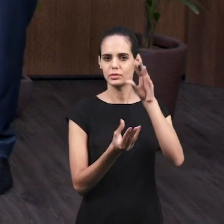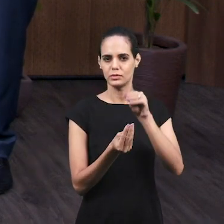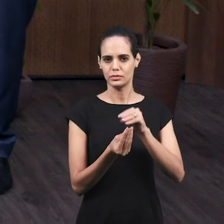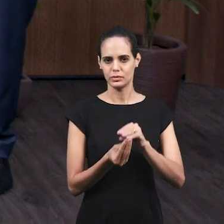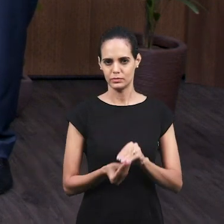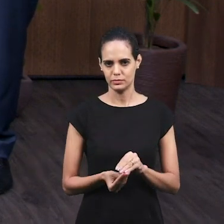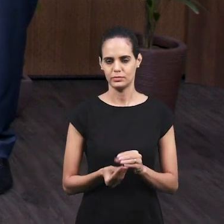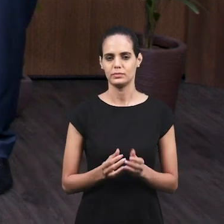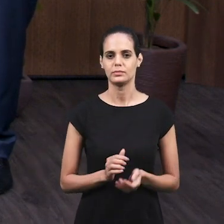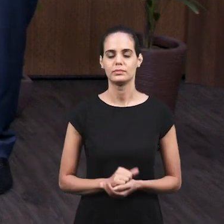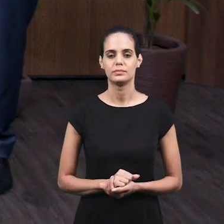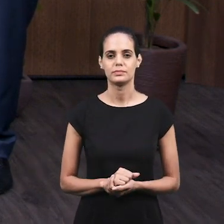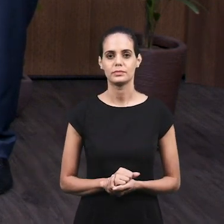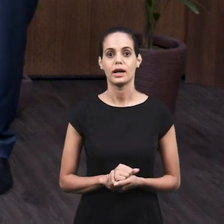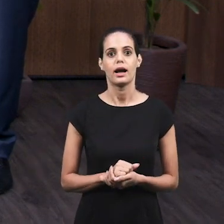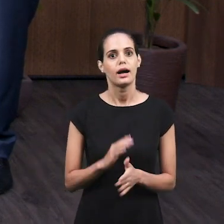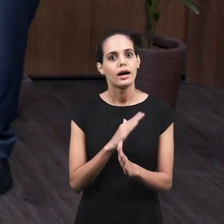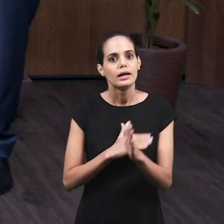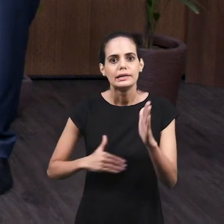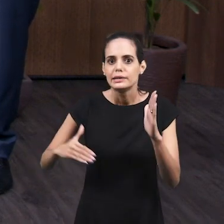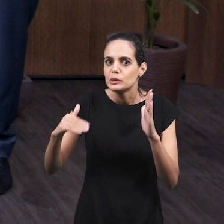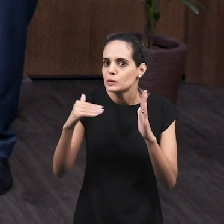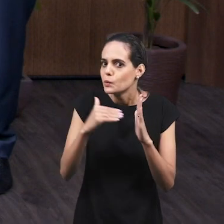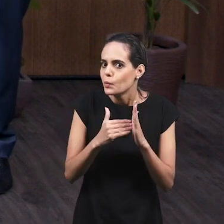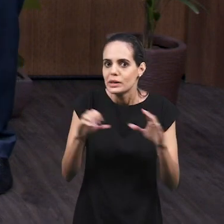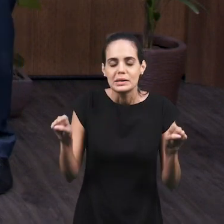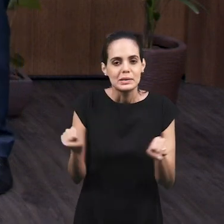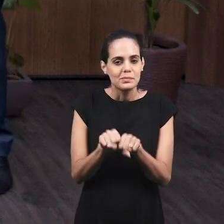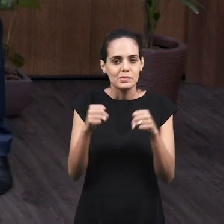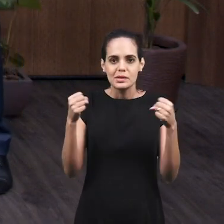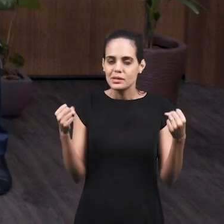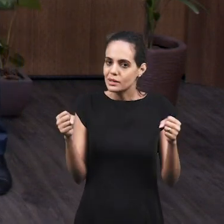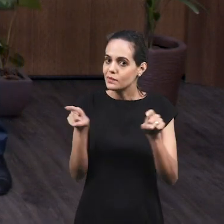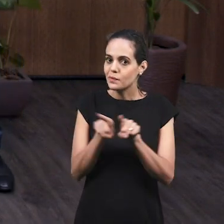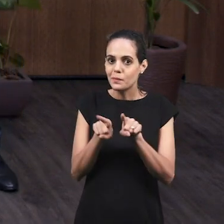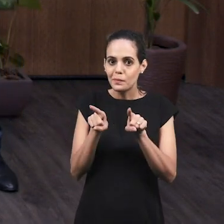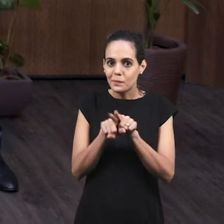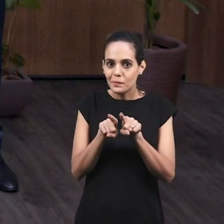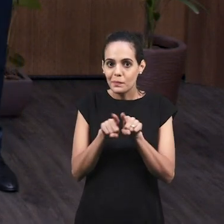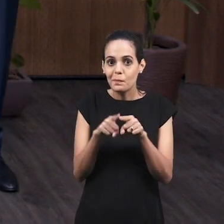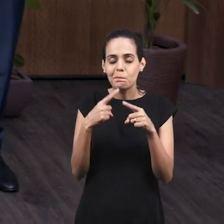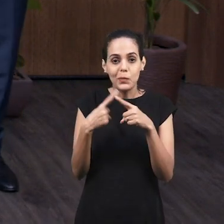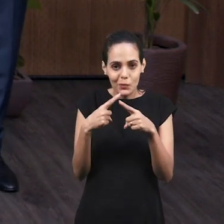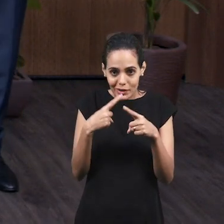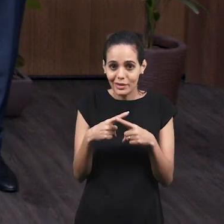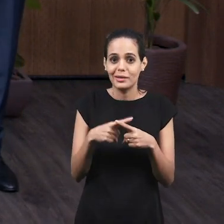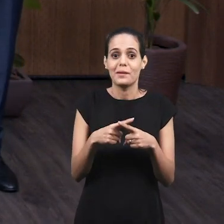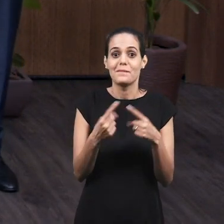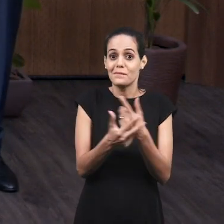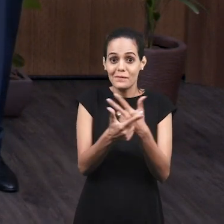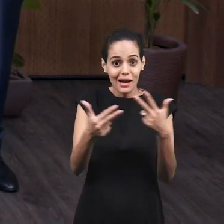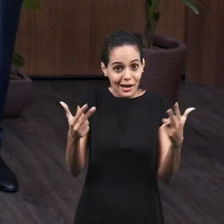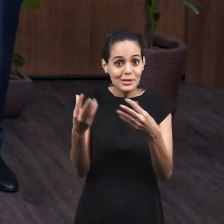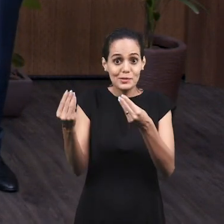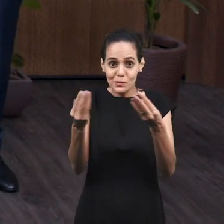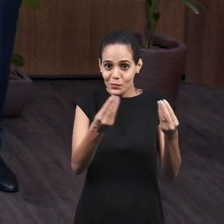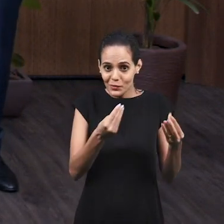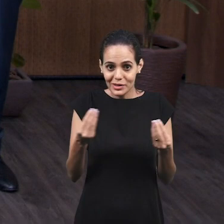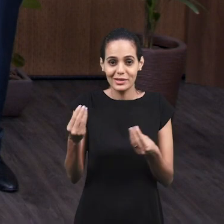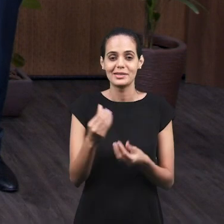programmation. C'est dommage, n'est-ce pas, Pasteur Sergio, que nous ne pouvons pas citer tous, parce que ce sont